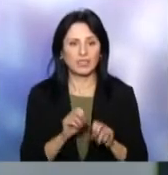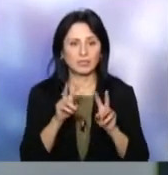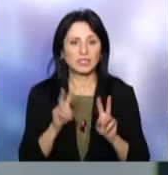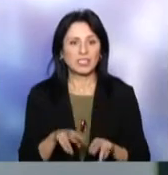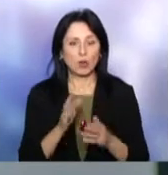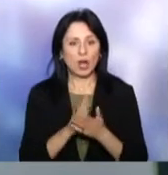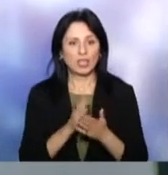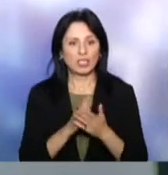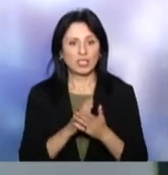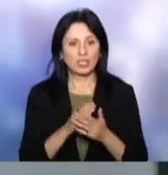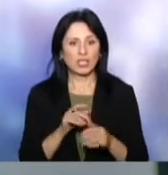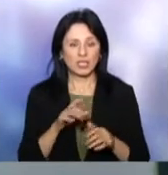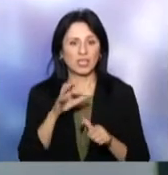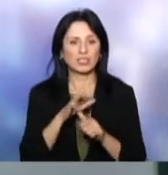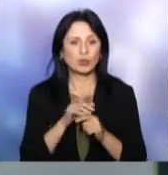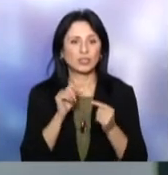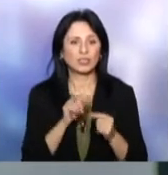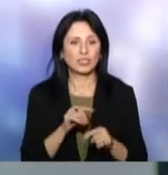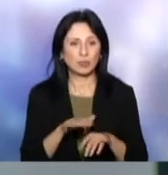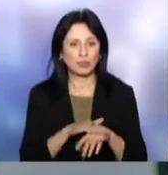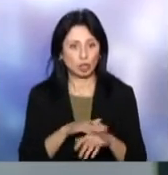სპეციალური ანტიმიკოზური საშუალებები,